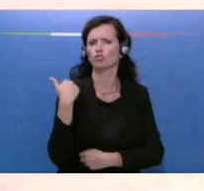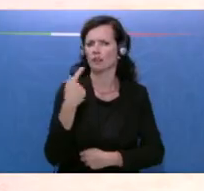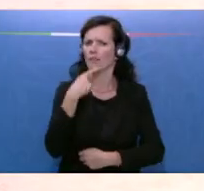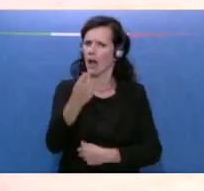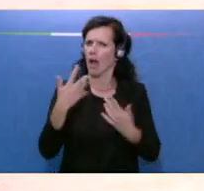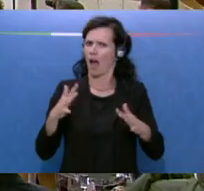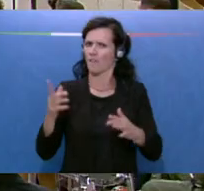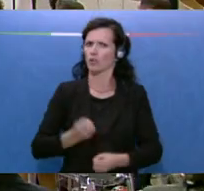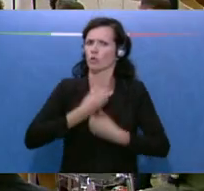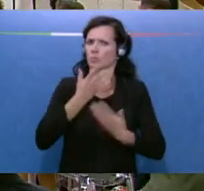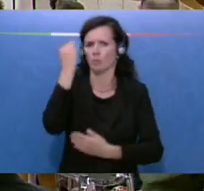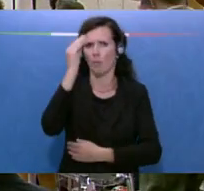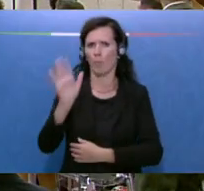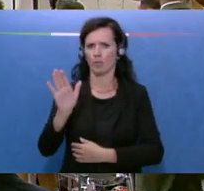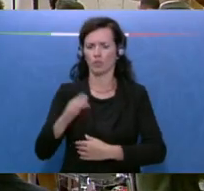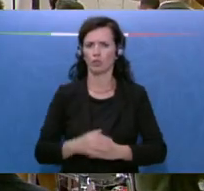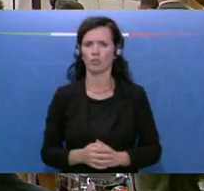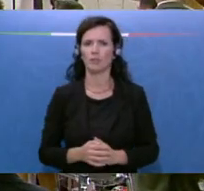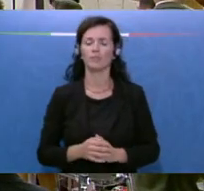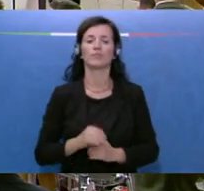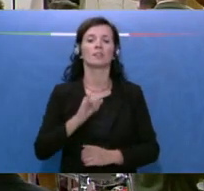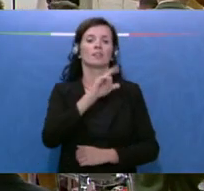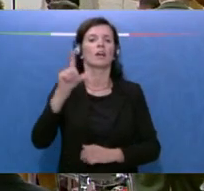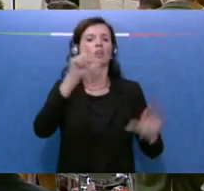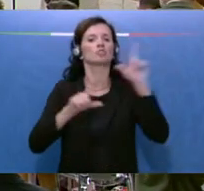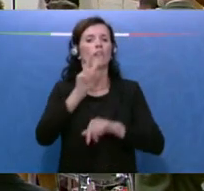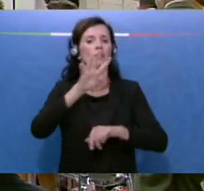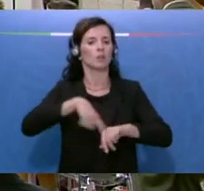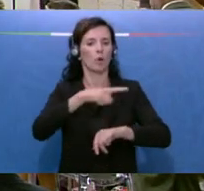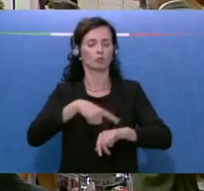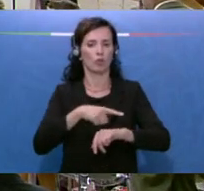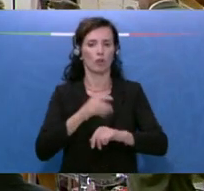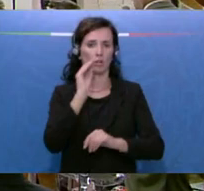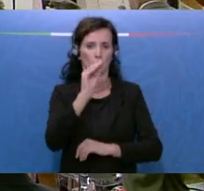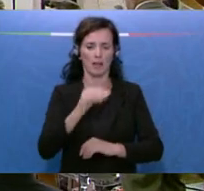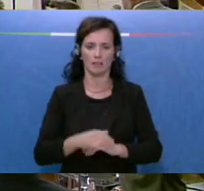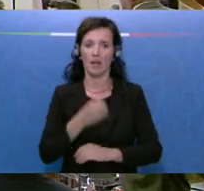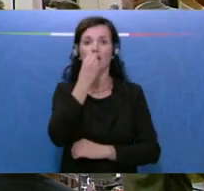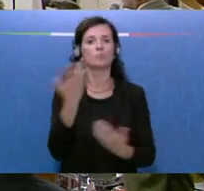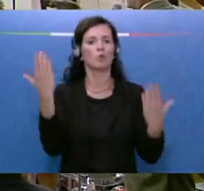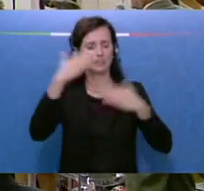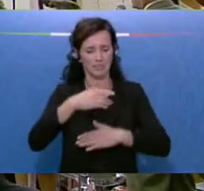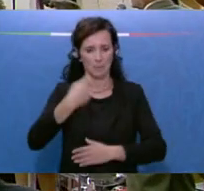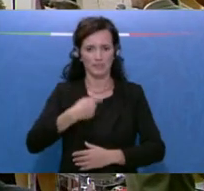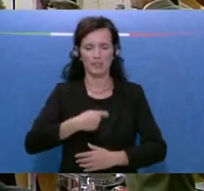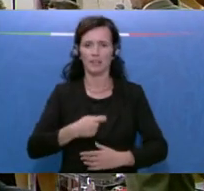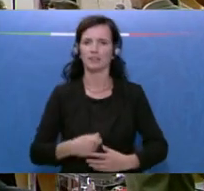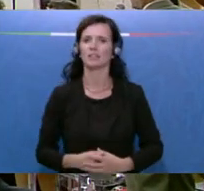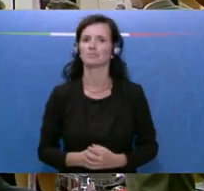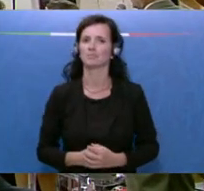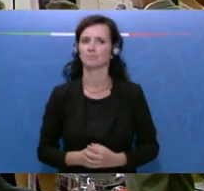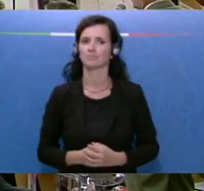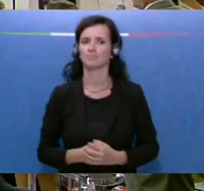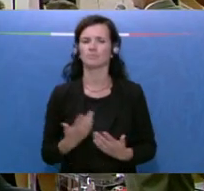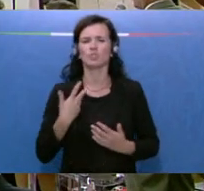gerrard operosi per il sole 24 ore buonasera presidente le immagini di desolazione e